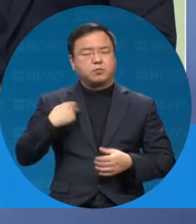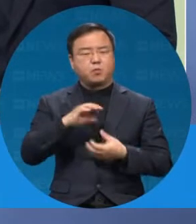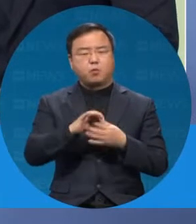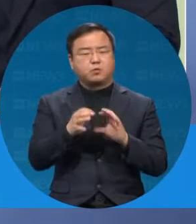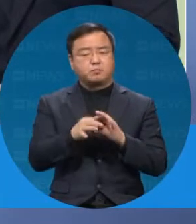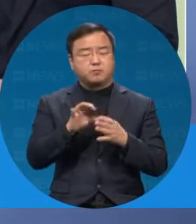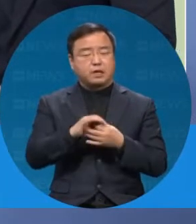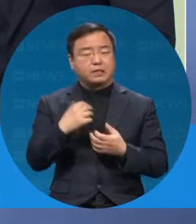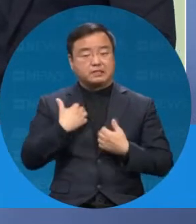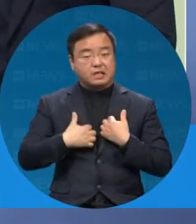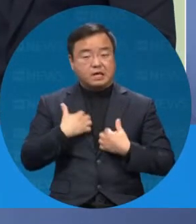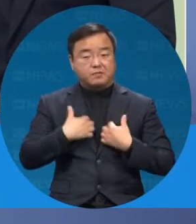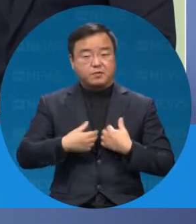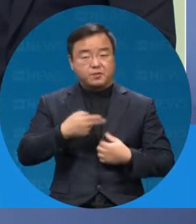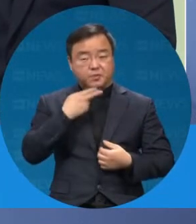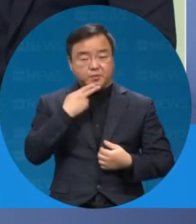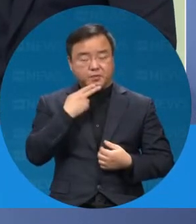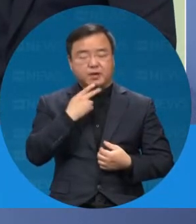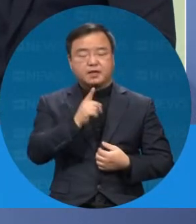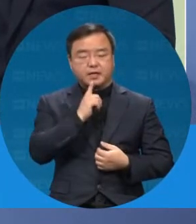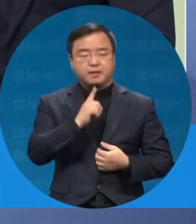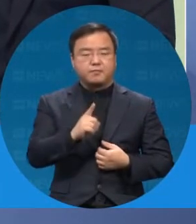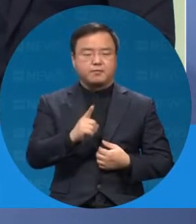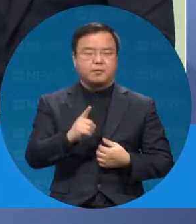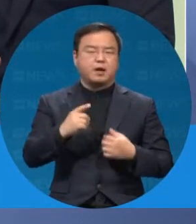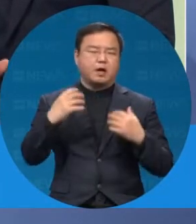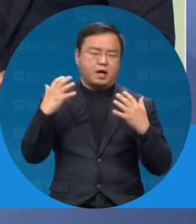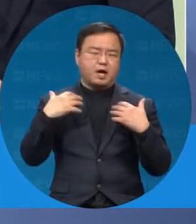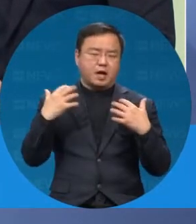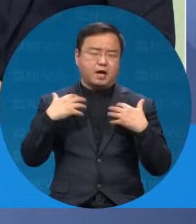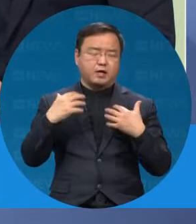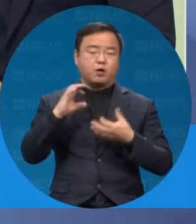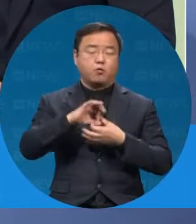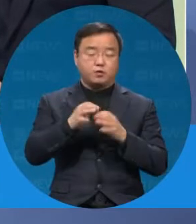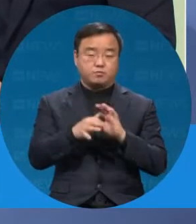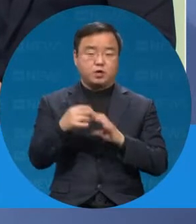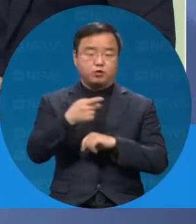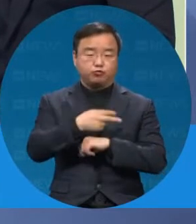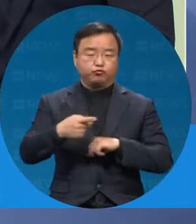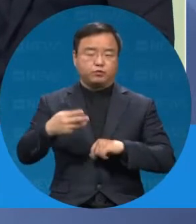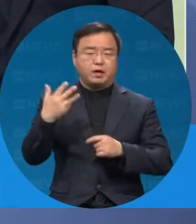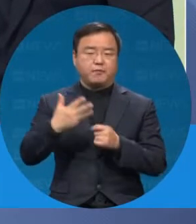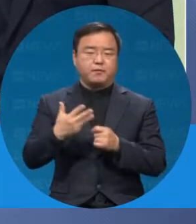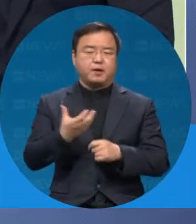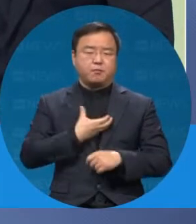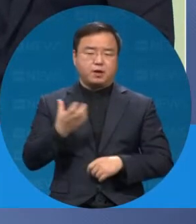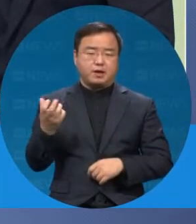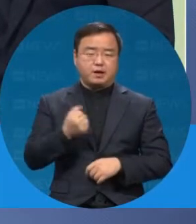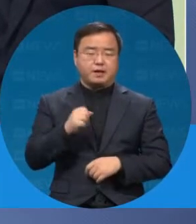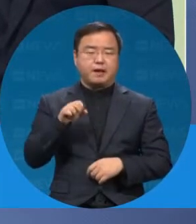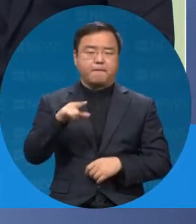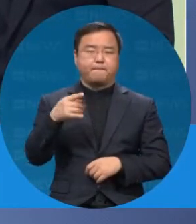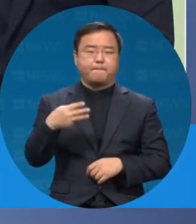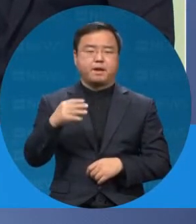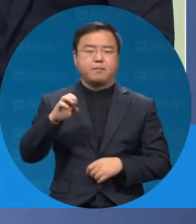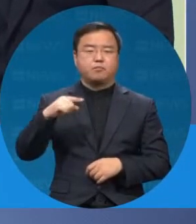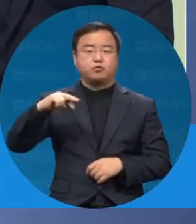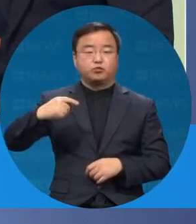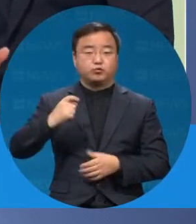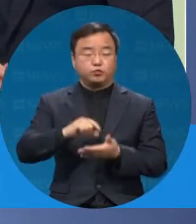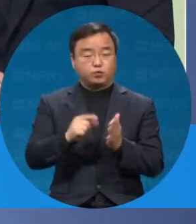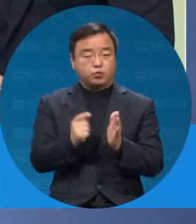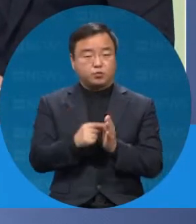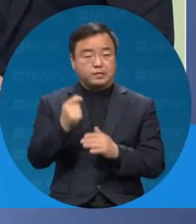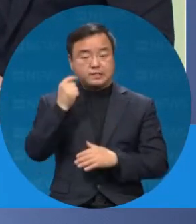분석도 나오는데요 베이징 하계올림픽 에서 수영 8관 왕을 차지한 마이클 펠프스 처럼 화제가 될 만한 선수가 이번